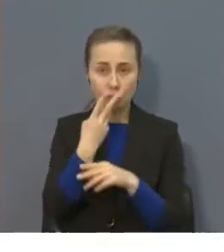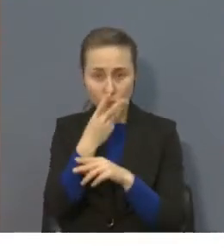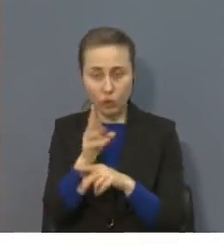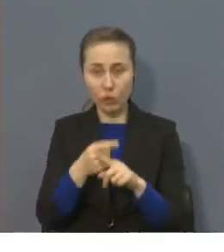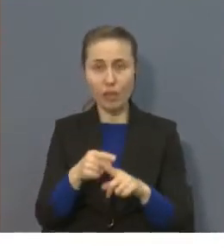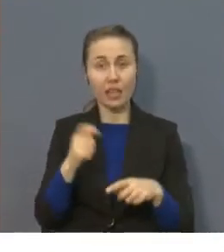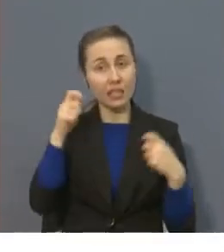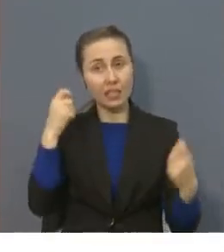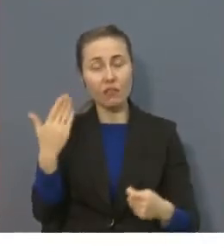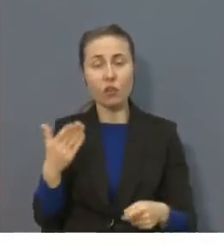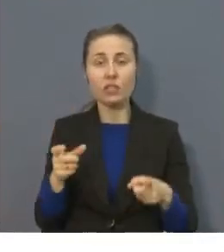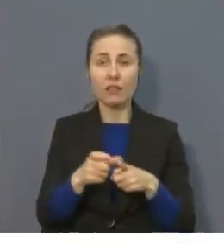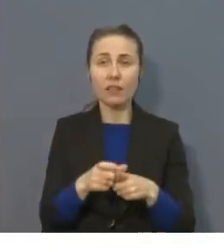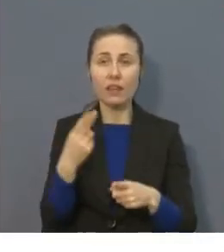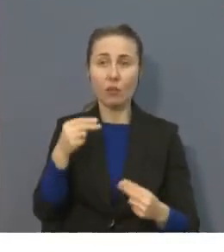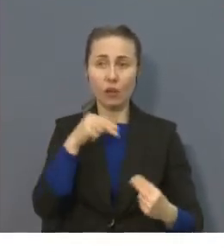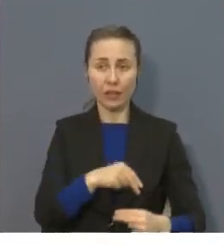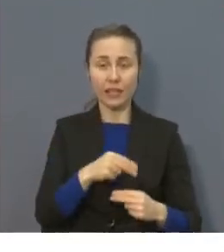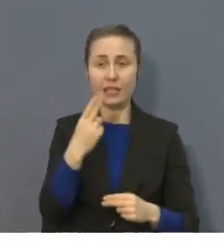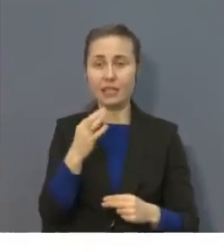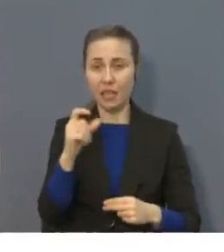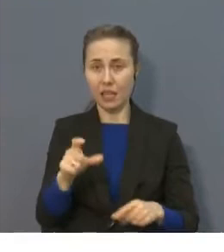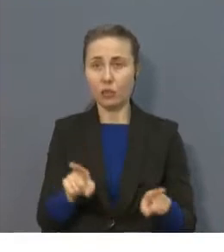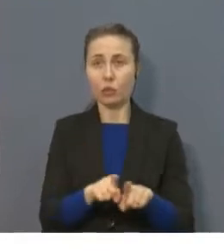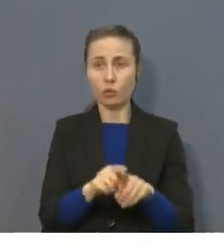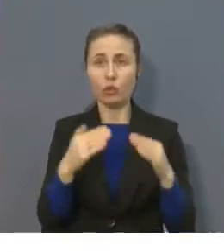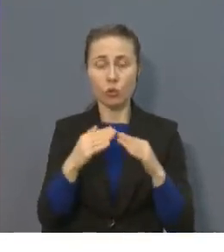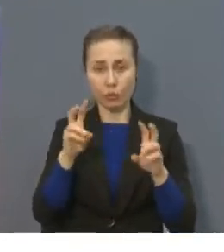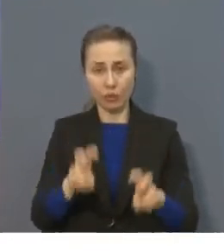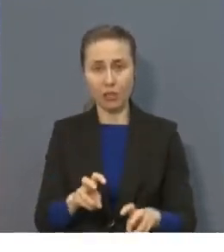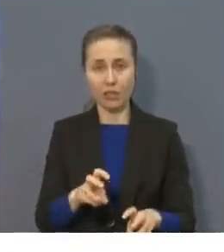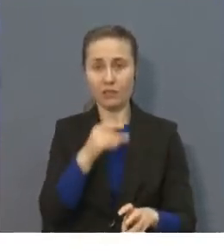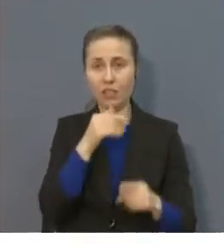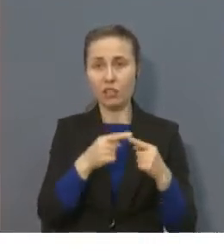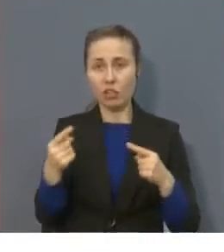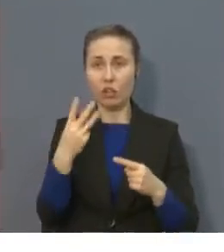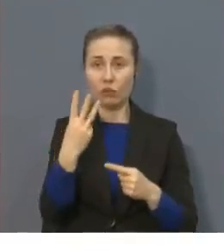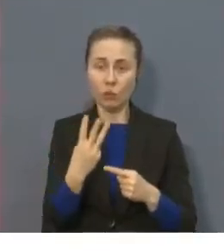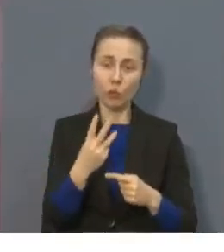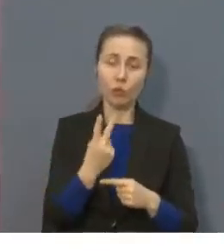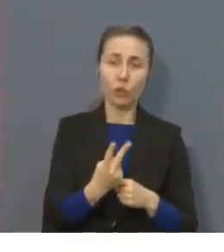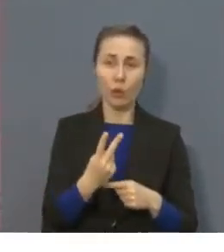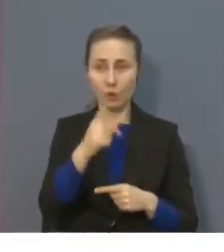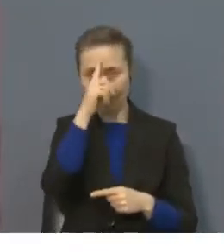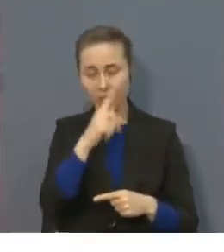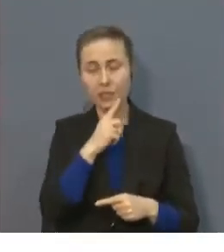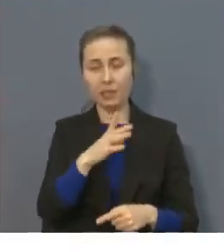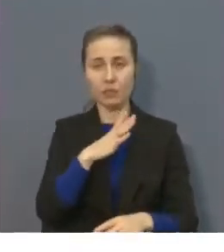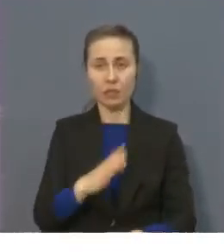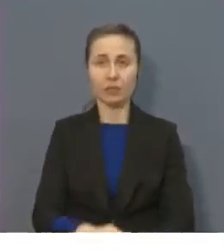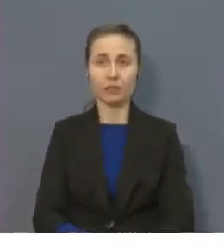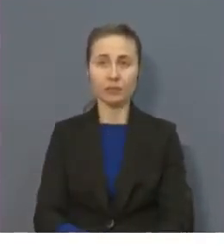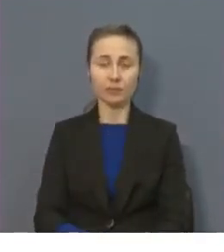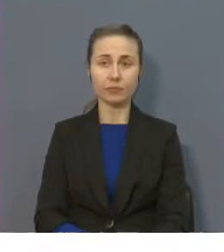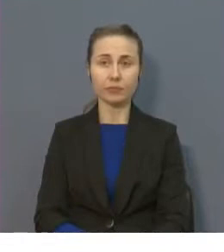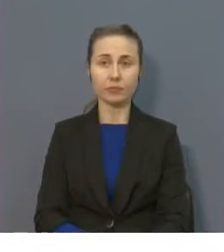бірі фотограф Айбарыс Шаймұрат еді. Айтуынша, шығармашыл сала мамандары 2-3 ай үйде отырып, кейін дағдарыстан шығудың жаңа